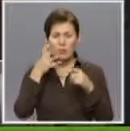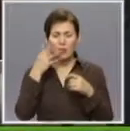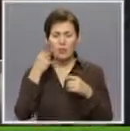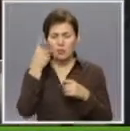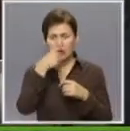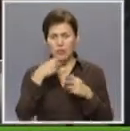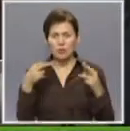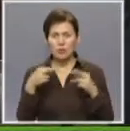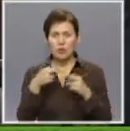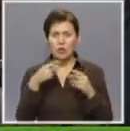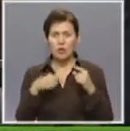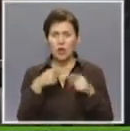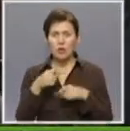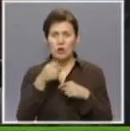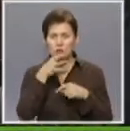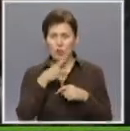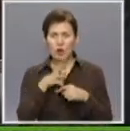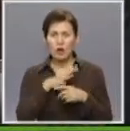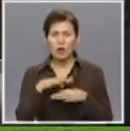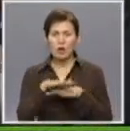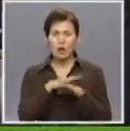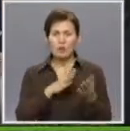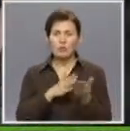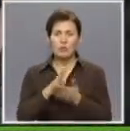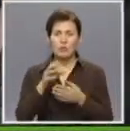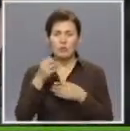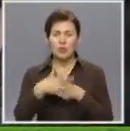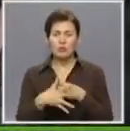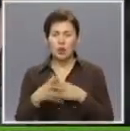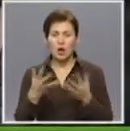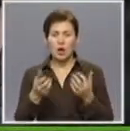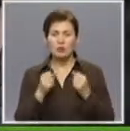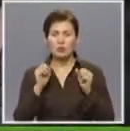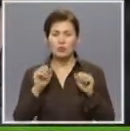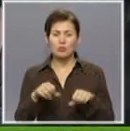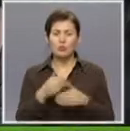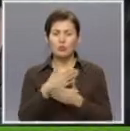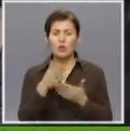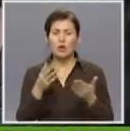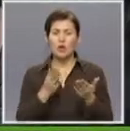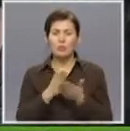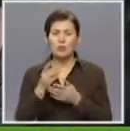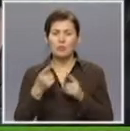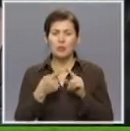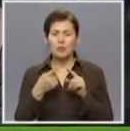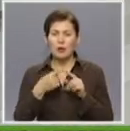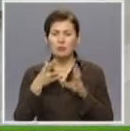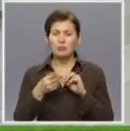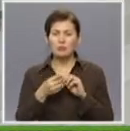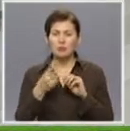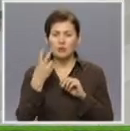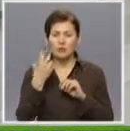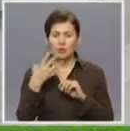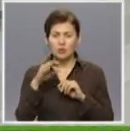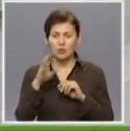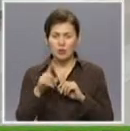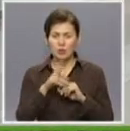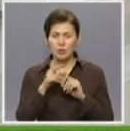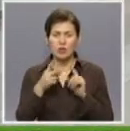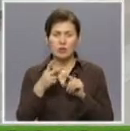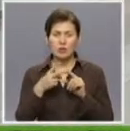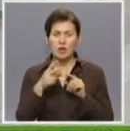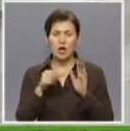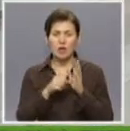жеке куәлігін көрсету арқылы кез келген халыққа қызмет көрсету орталығынан алуына болады. Қызмет түрі бірінші жүгінушіге 250 теңге болса, екінші